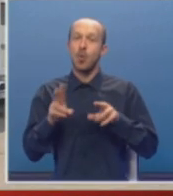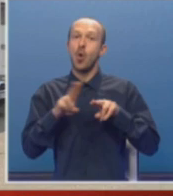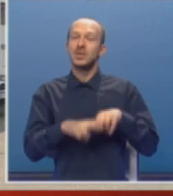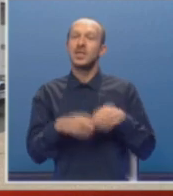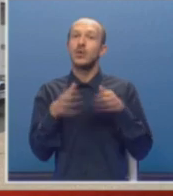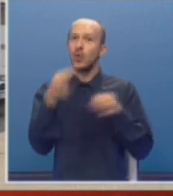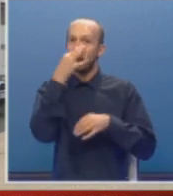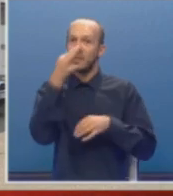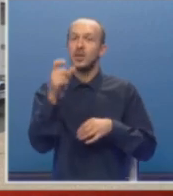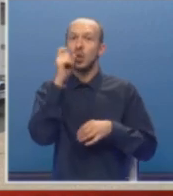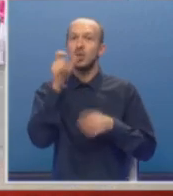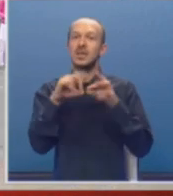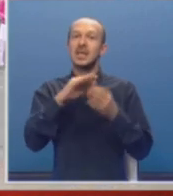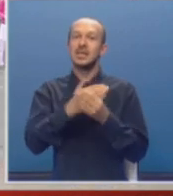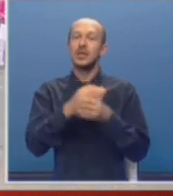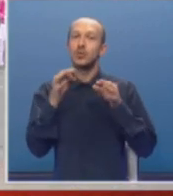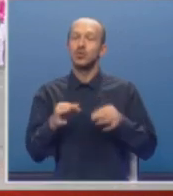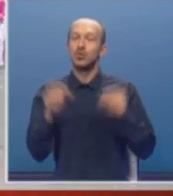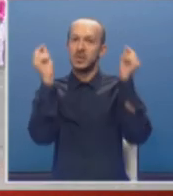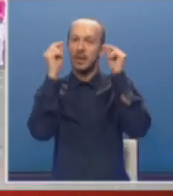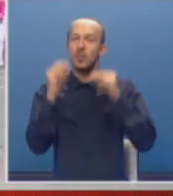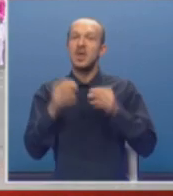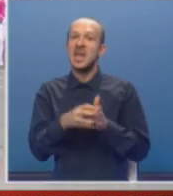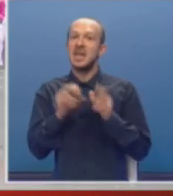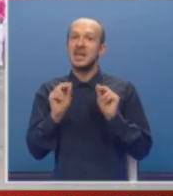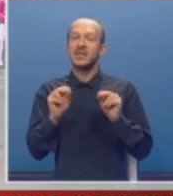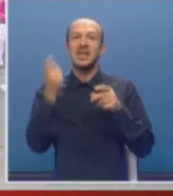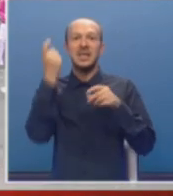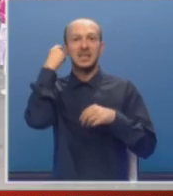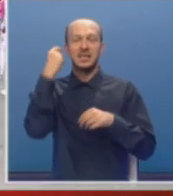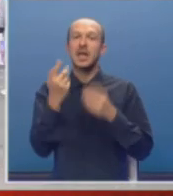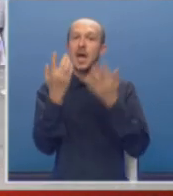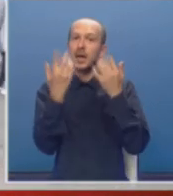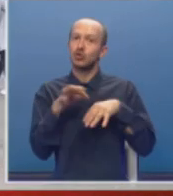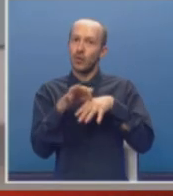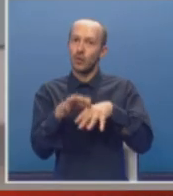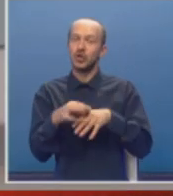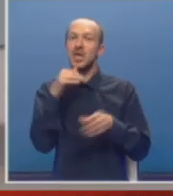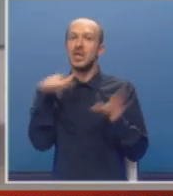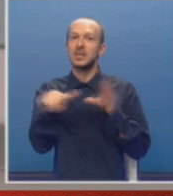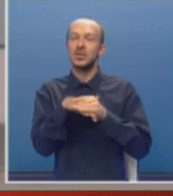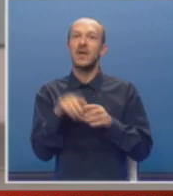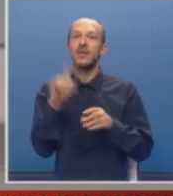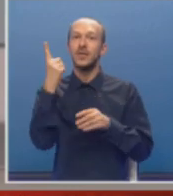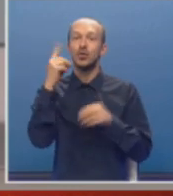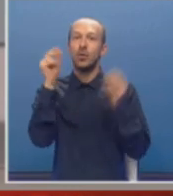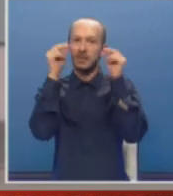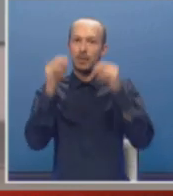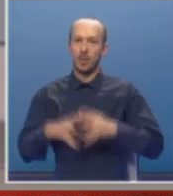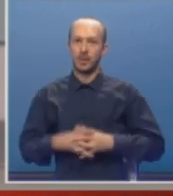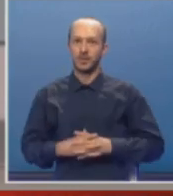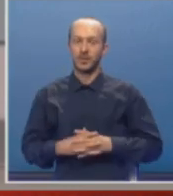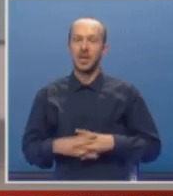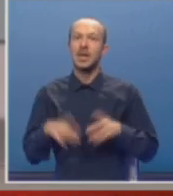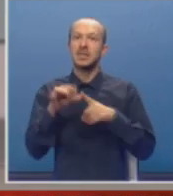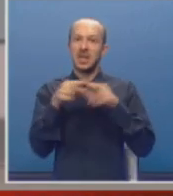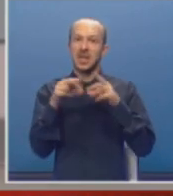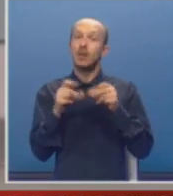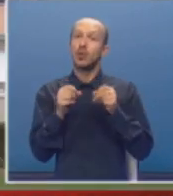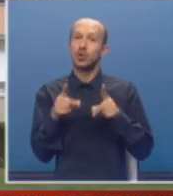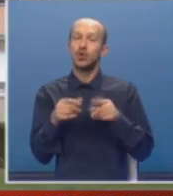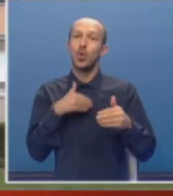otvoreno pitanje za ljude sa srednjom stručnom spremom, za nastavnike, sekretare, računovođe i zaposlene sa visokom spremom. I sindikata